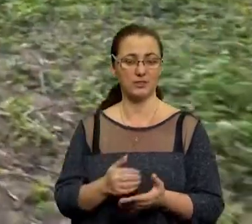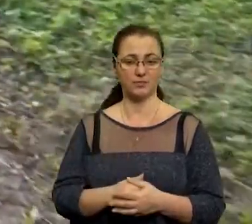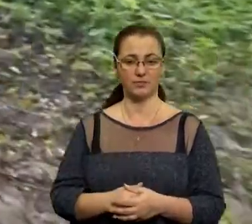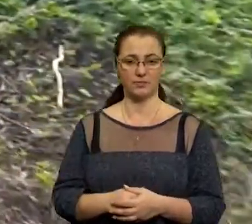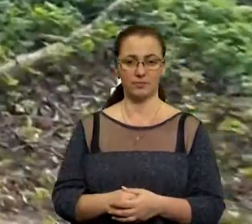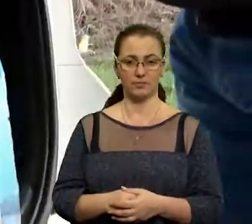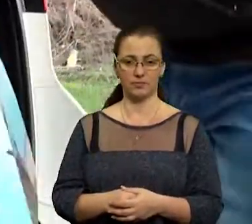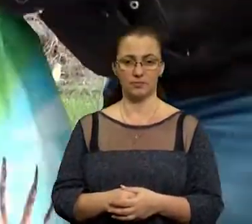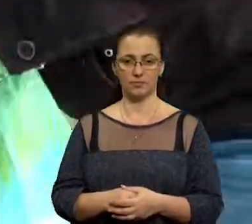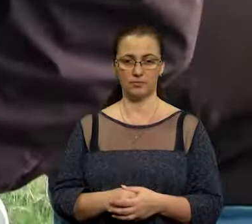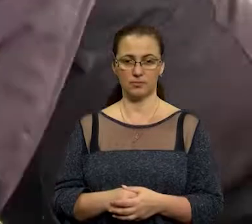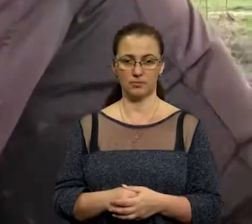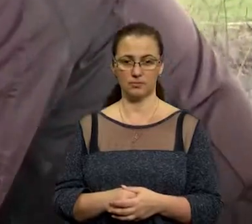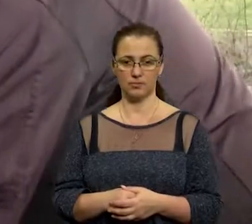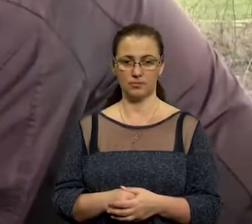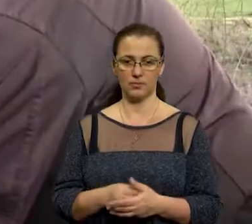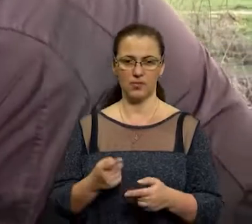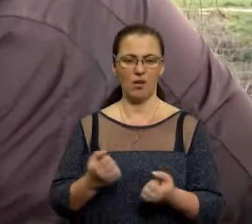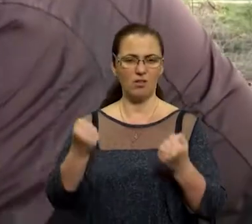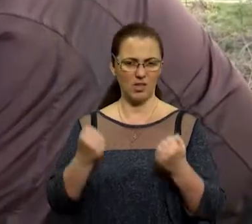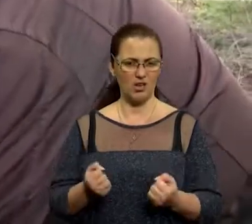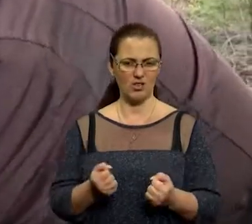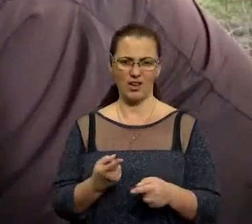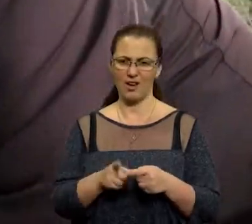Тобі трошки важке, то не марки збирати, ну але